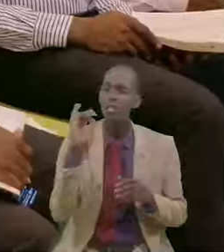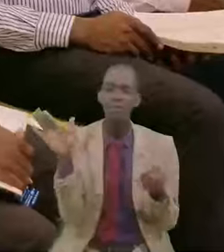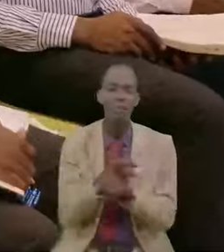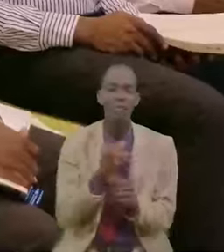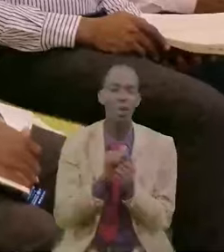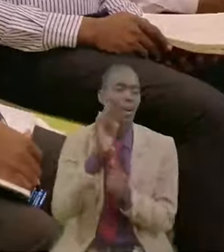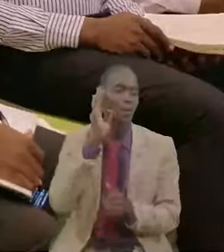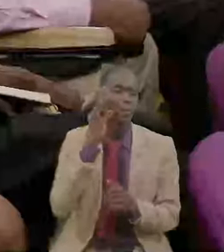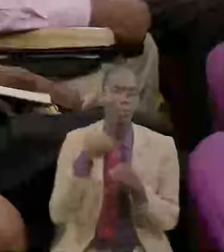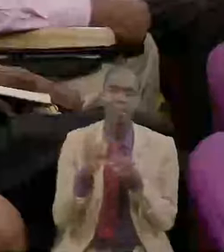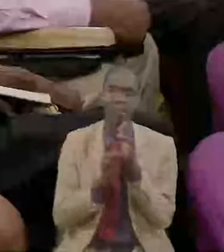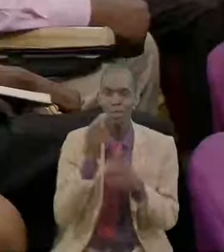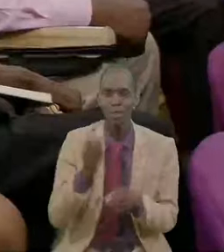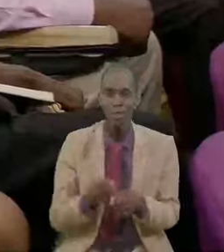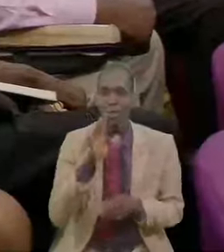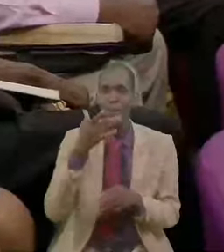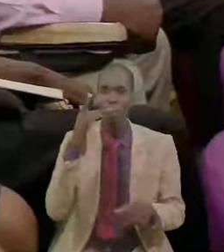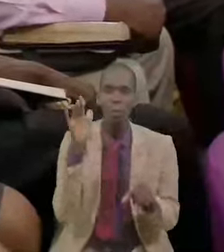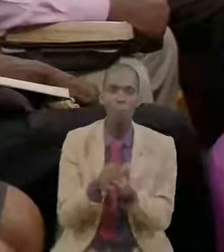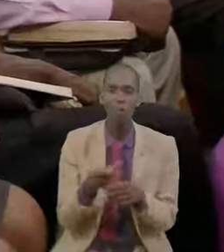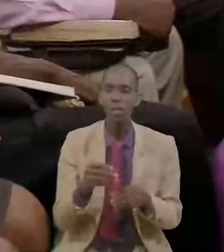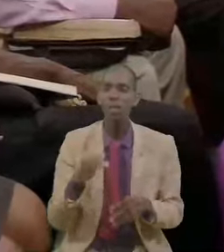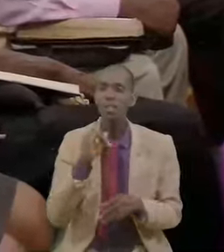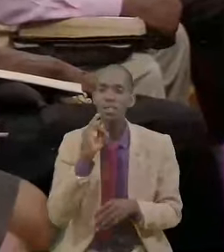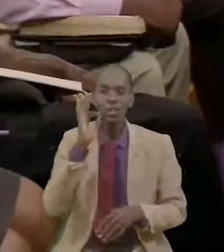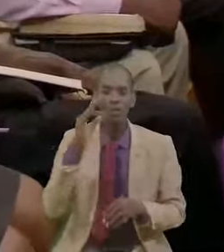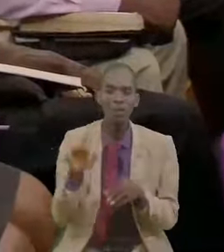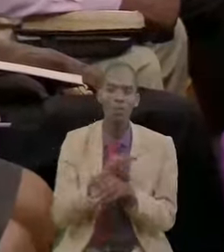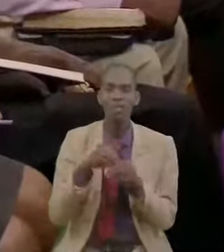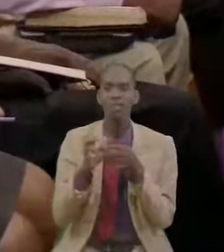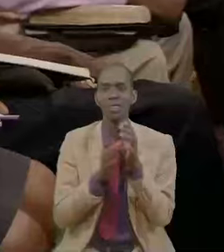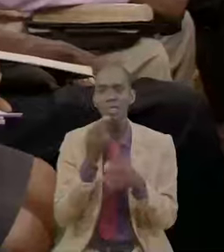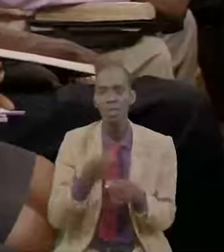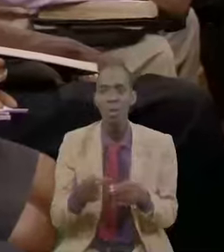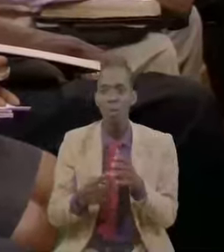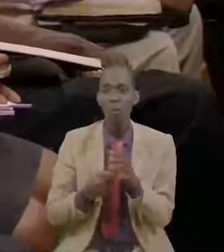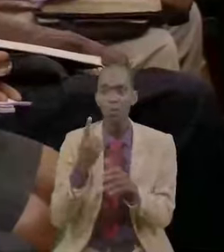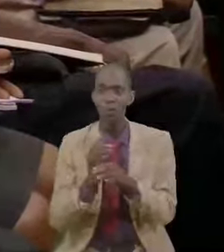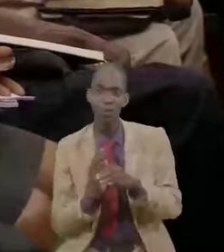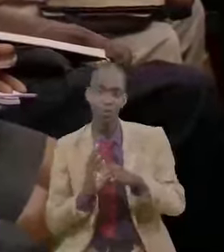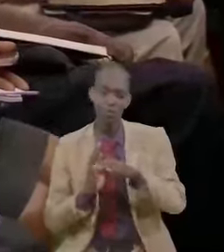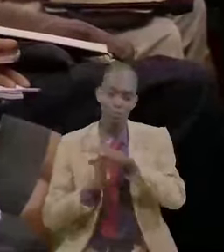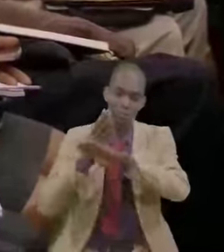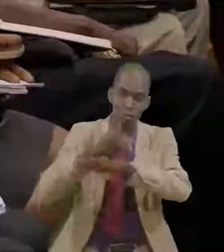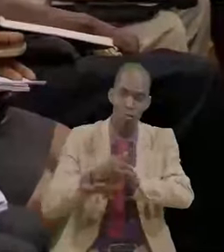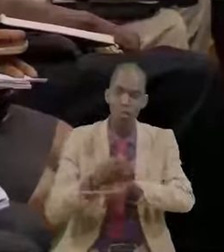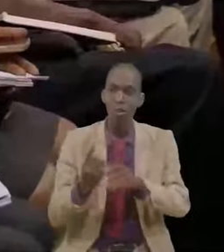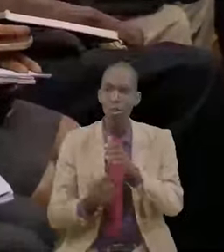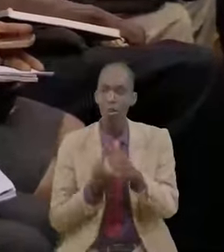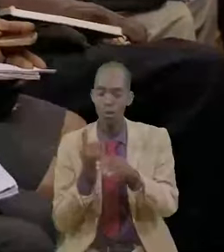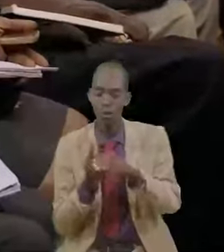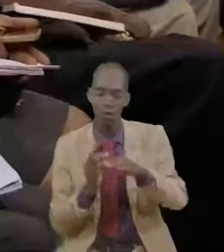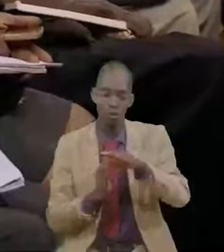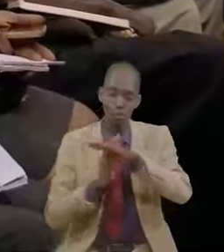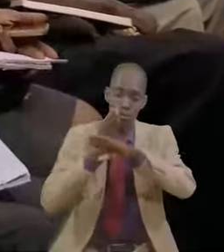La terre promise est fructueuse. Dès que vous traversez, allez à l'autre bord. Je passe à l'autre bord. Je franchis